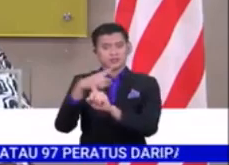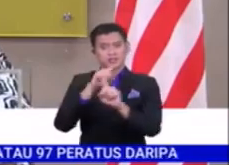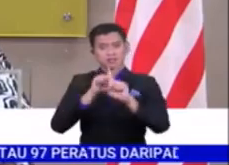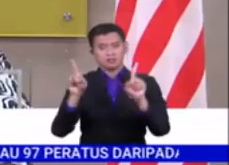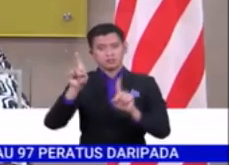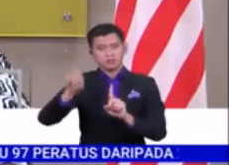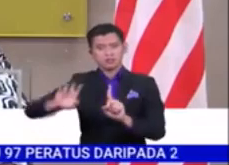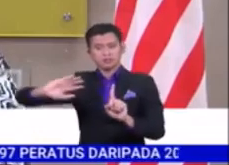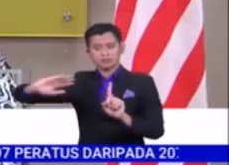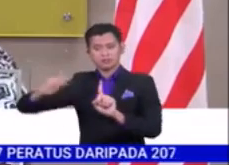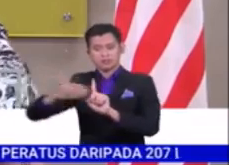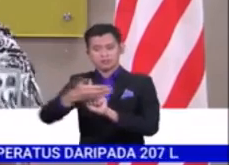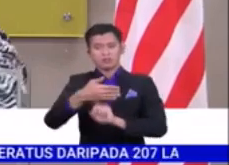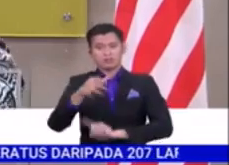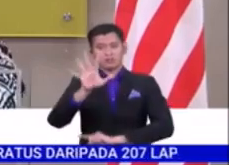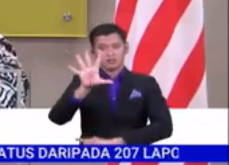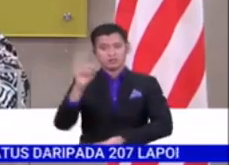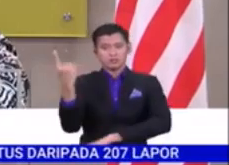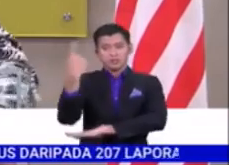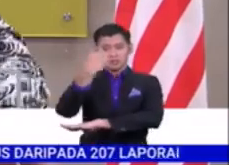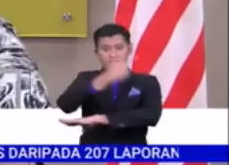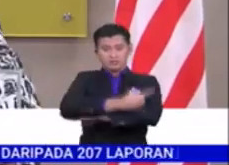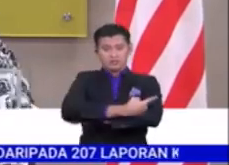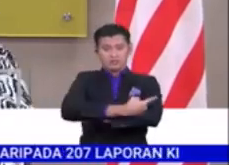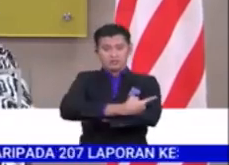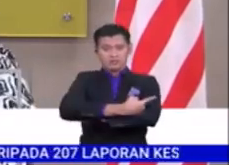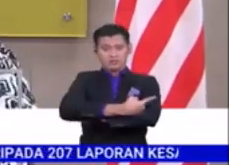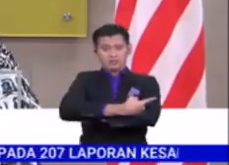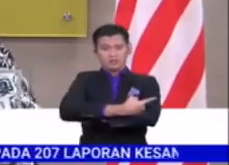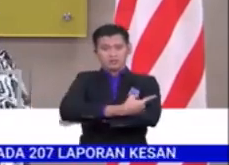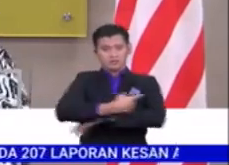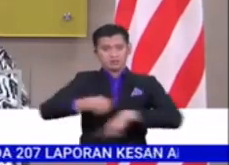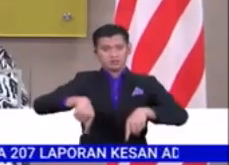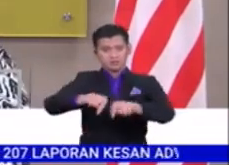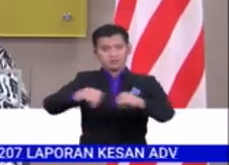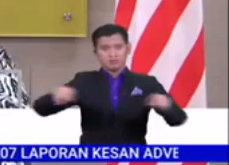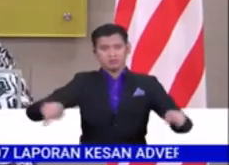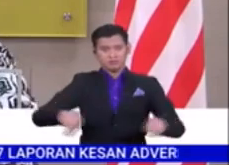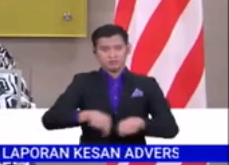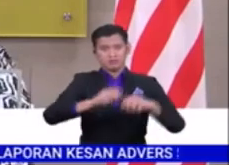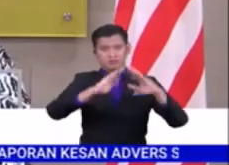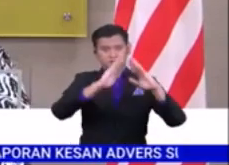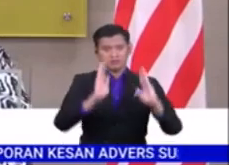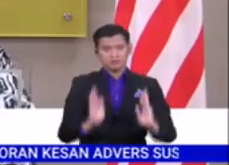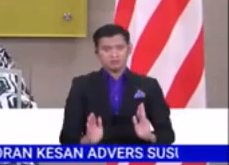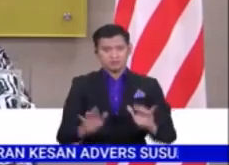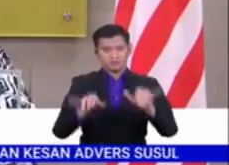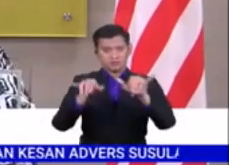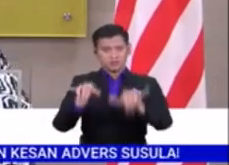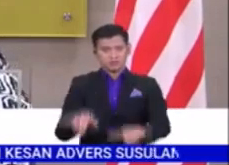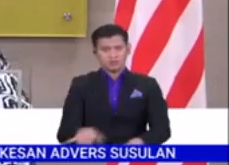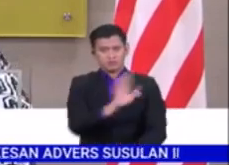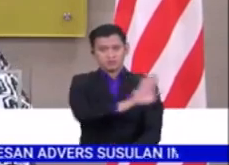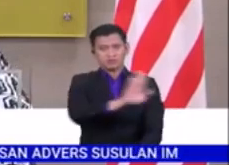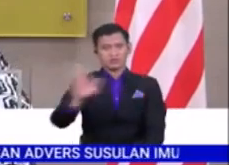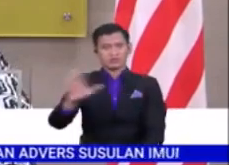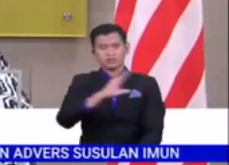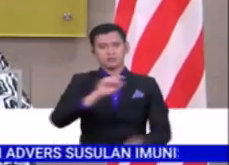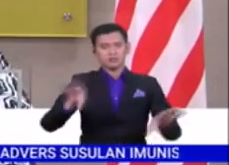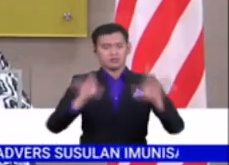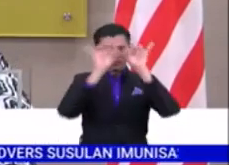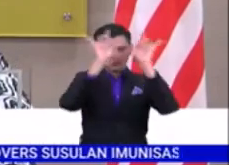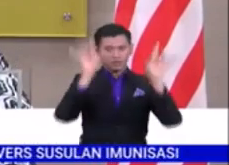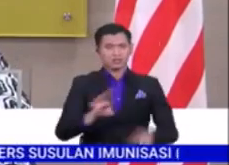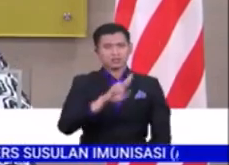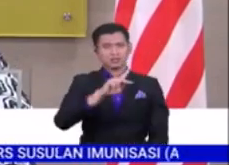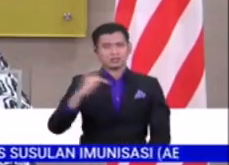quarantine for 5 days. HSO selama 5 hari di tempat penginapan serta dikehendaki menjalani RT-PCR pada hari keempat ataupun